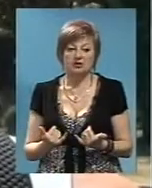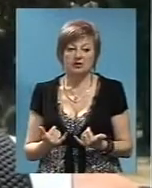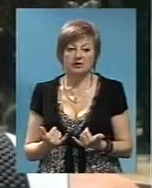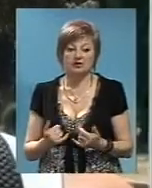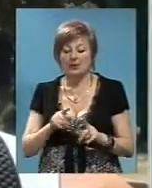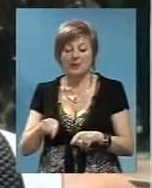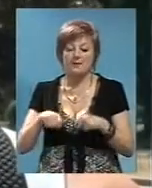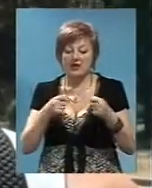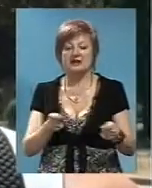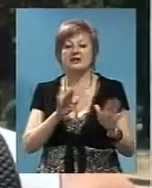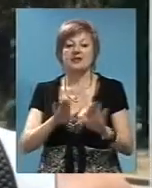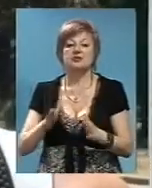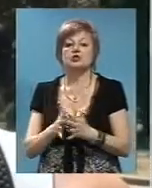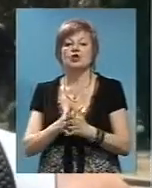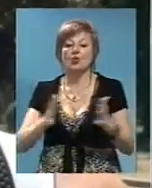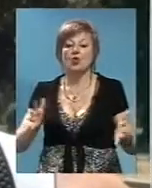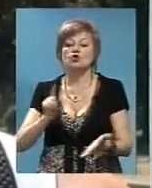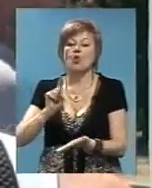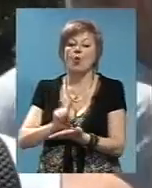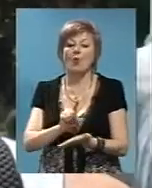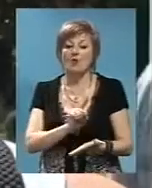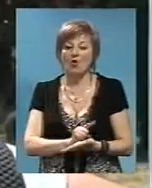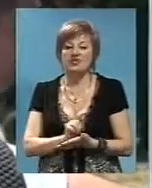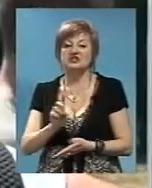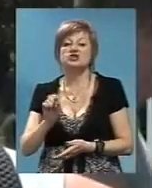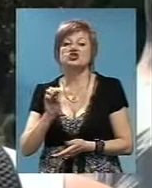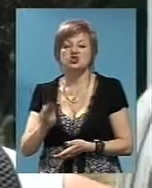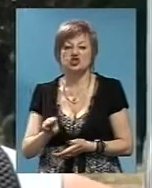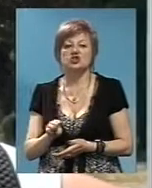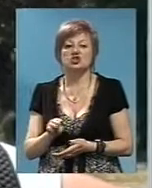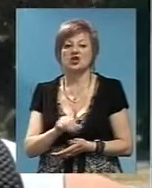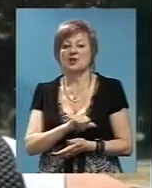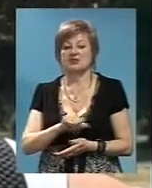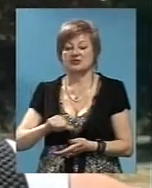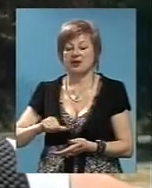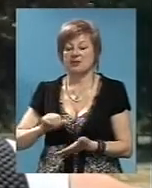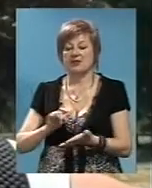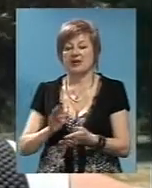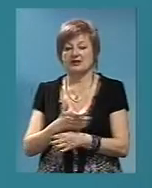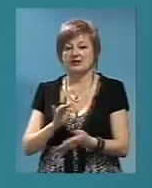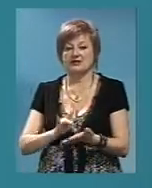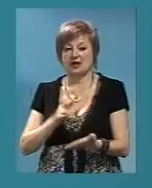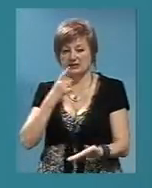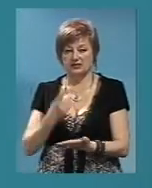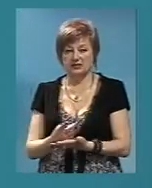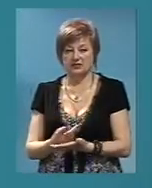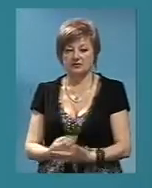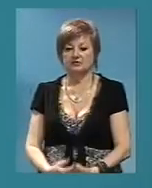передано на міста більше обов'язків, ніж передбачає сама децентралізація, тому що